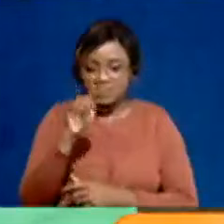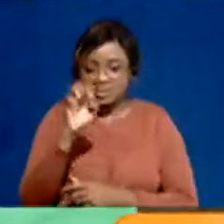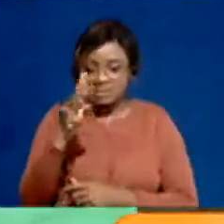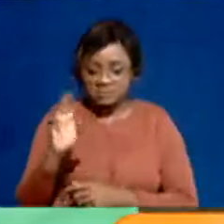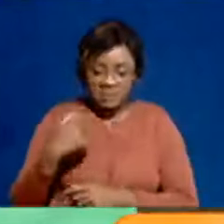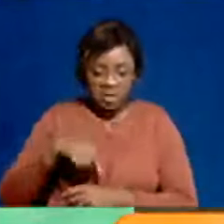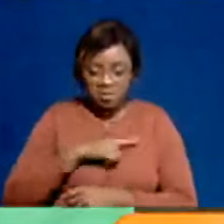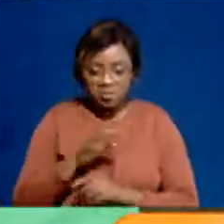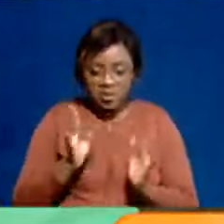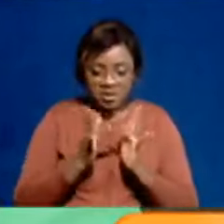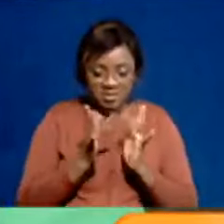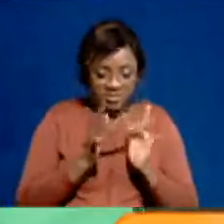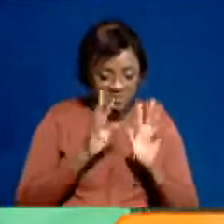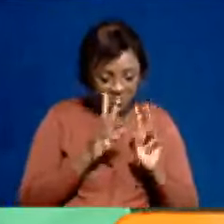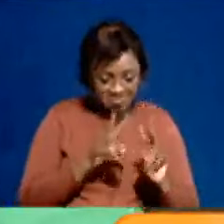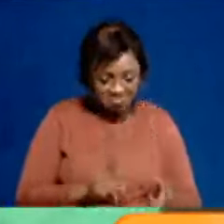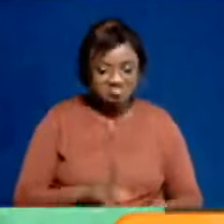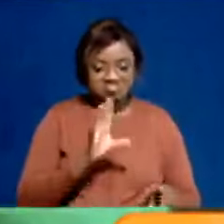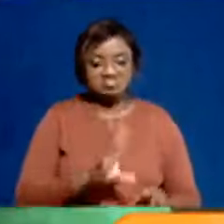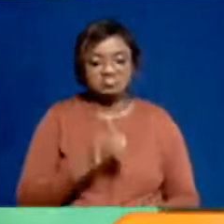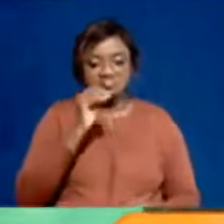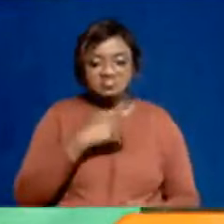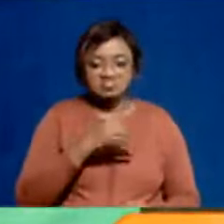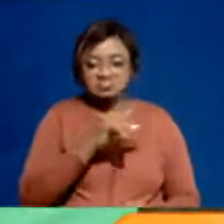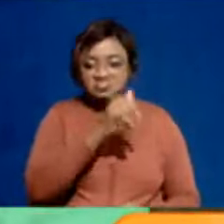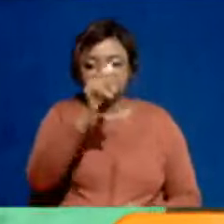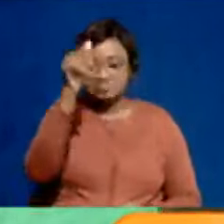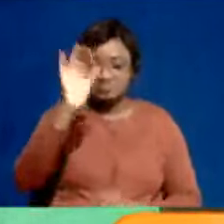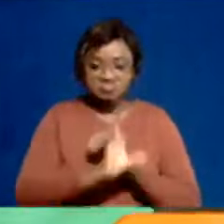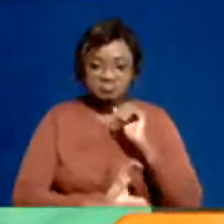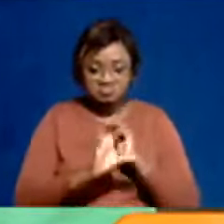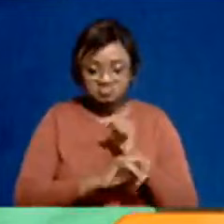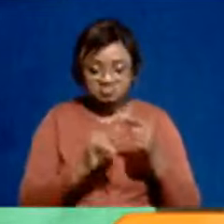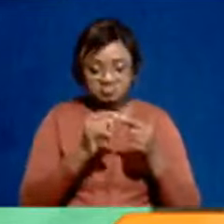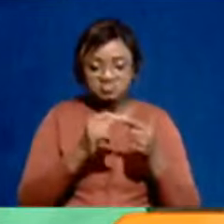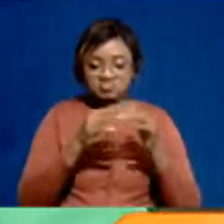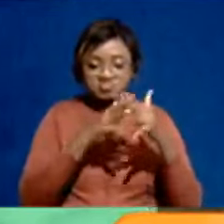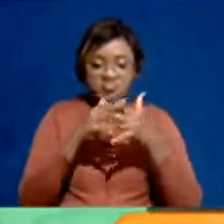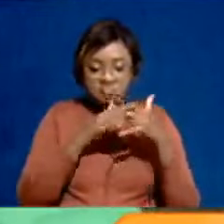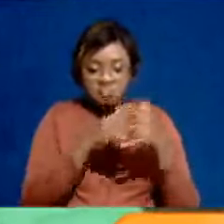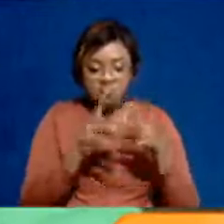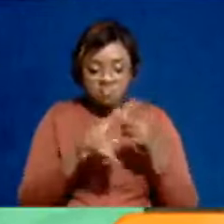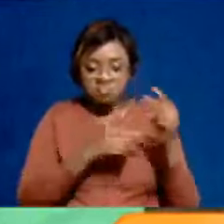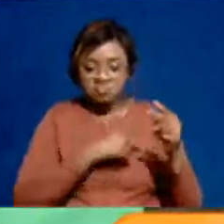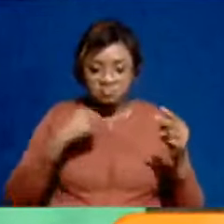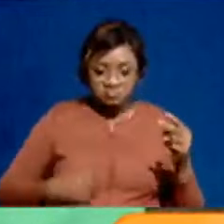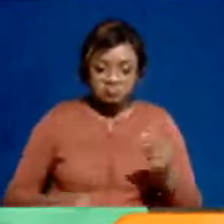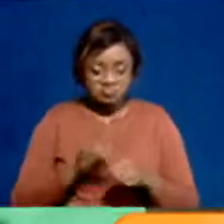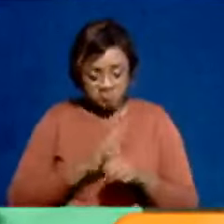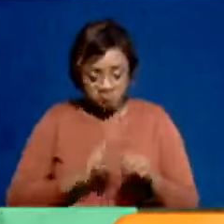mitandao, tukatafuta na tukaona kuna nchi kama Amerikani, kuna nchi kama China ambao wanafanya